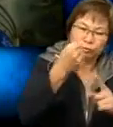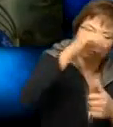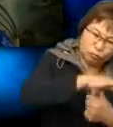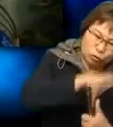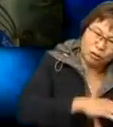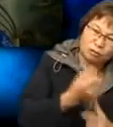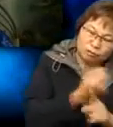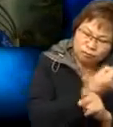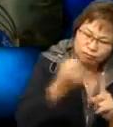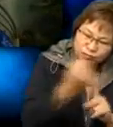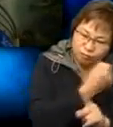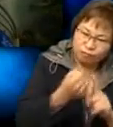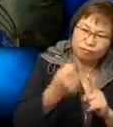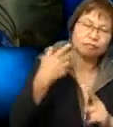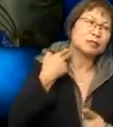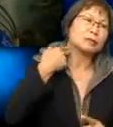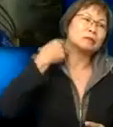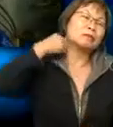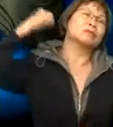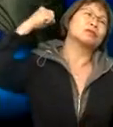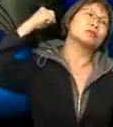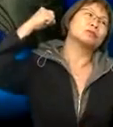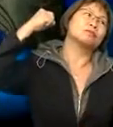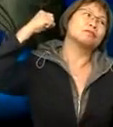buli, peras ugut